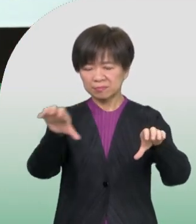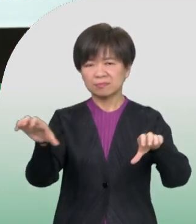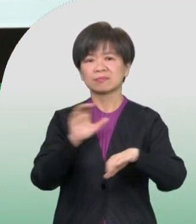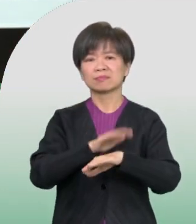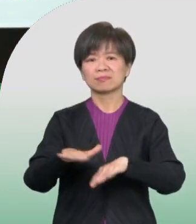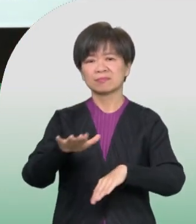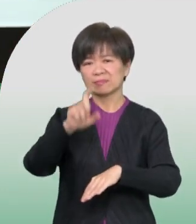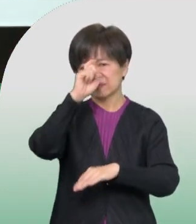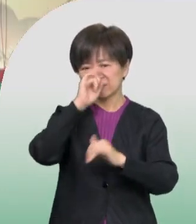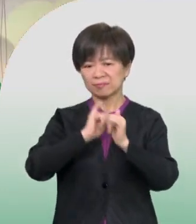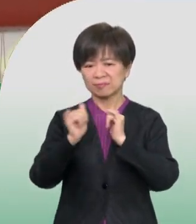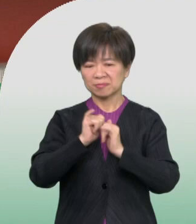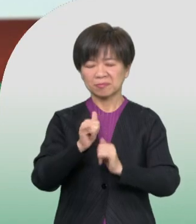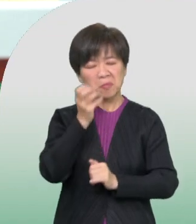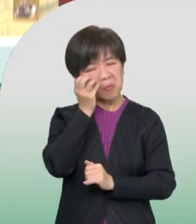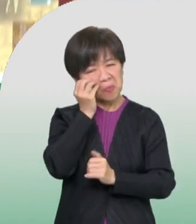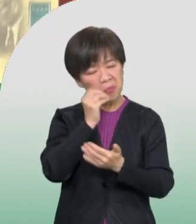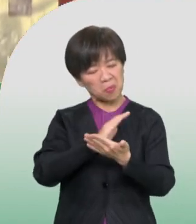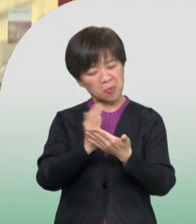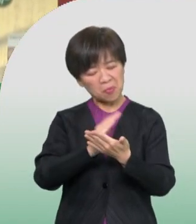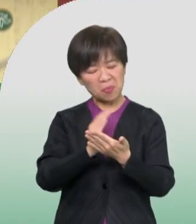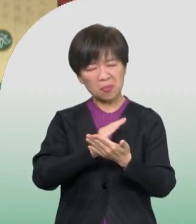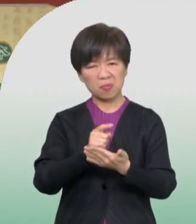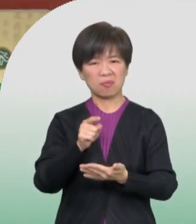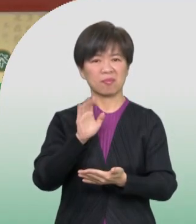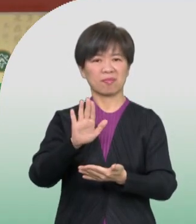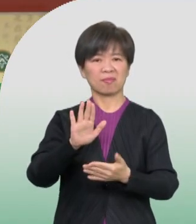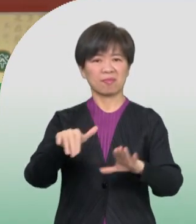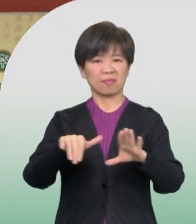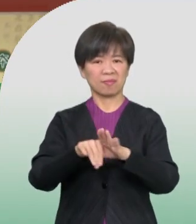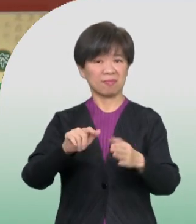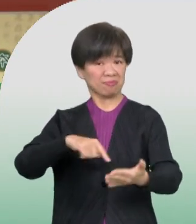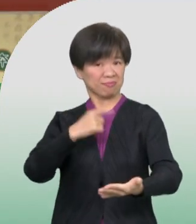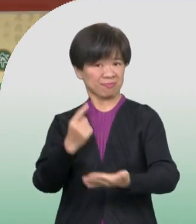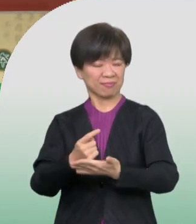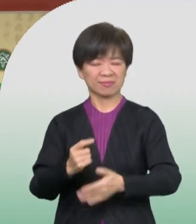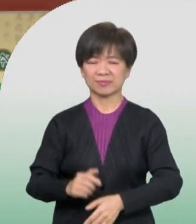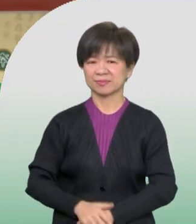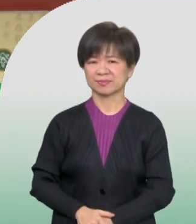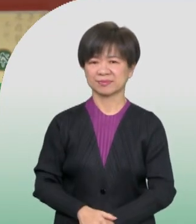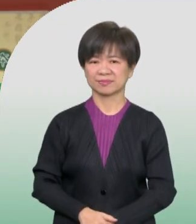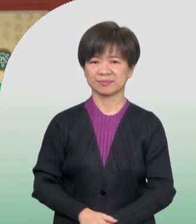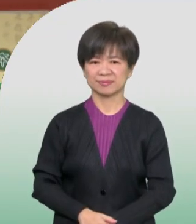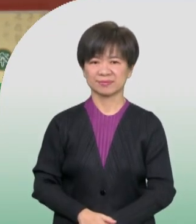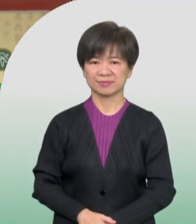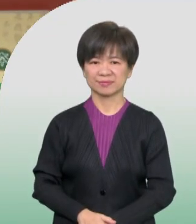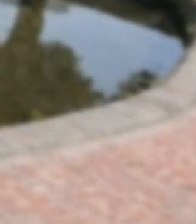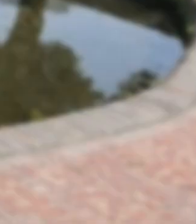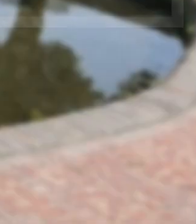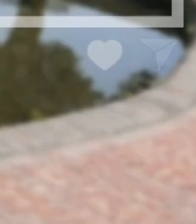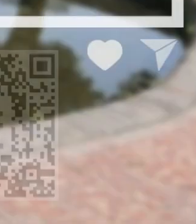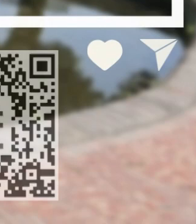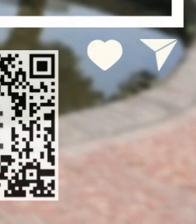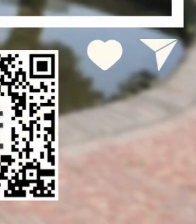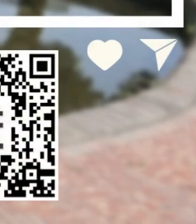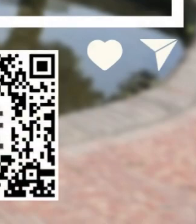下到民众都欣赏得到吴楚流的文学作品。下个新闻，王文耀新竹报道。